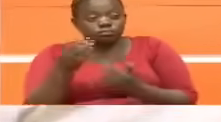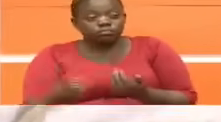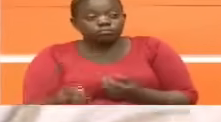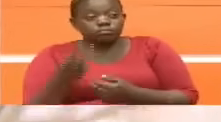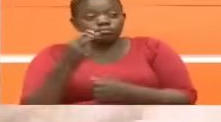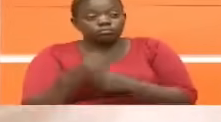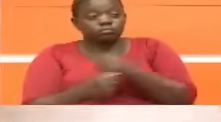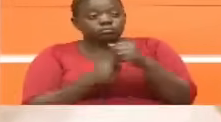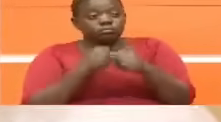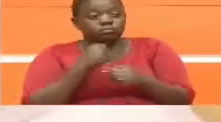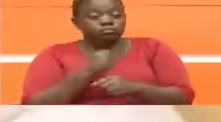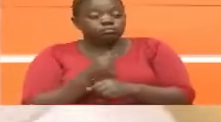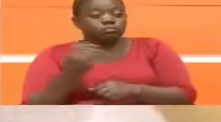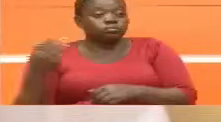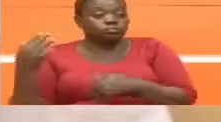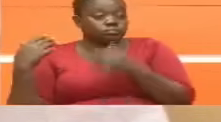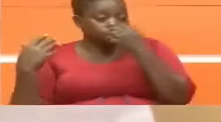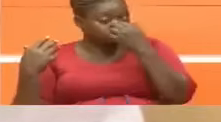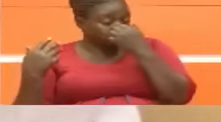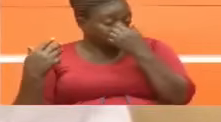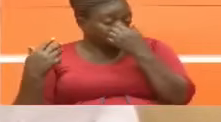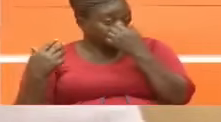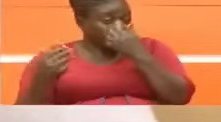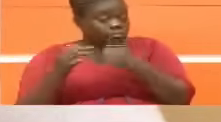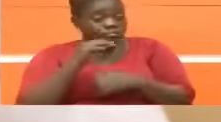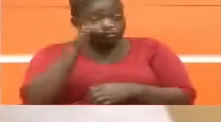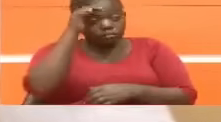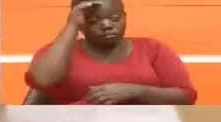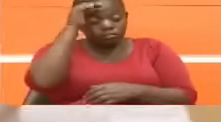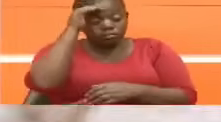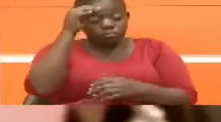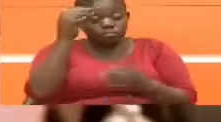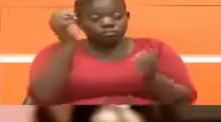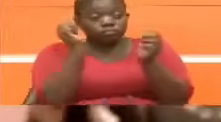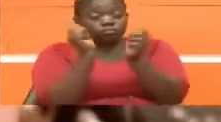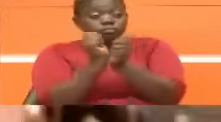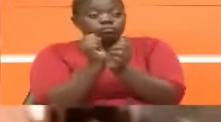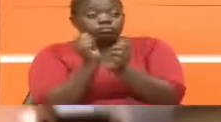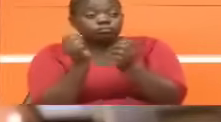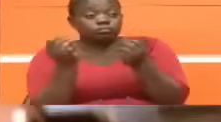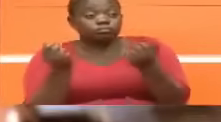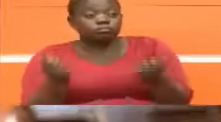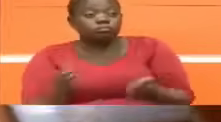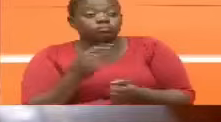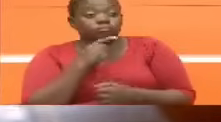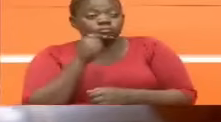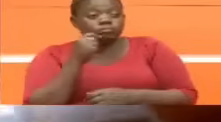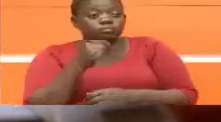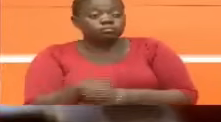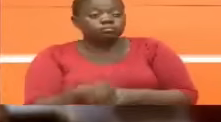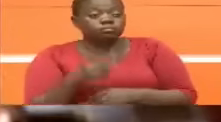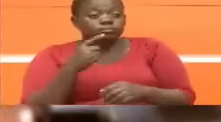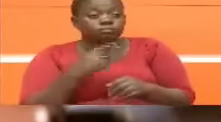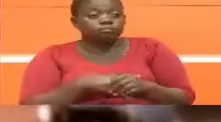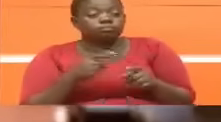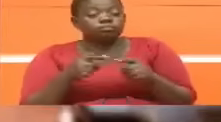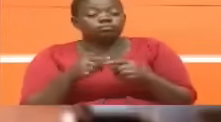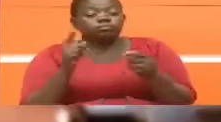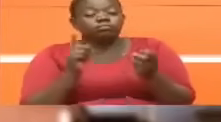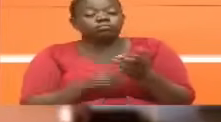ebiri egiyise omwogezi wa poliisi Masaka Twakase yakisiza okukwatibwa kwa Ssenyonyi nga ategeeza mu kiseera kino akyali ku